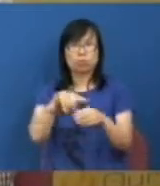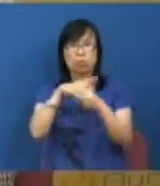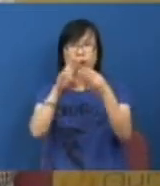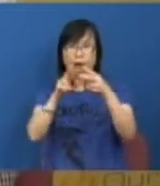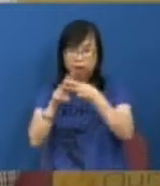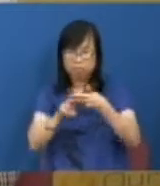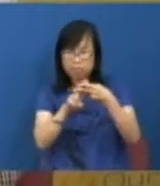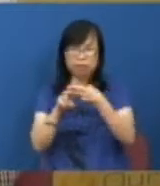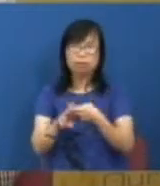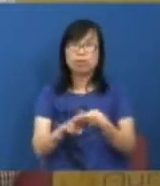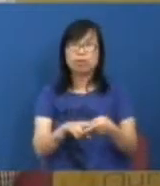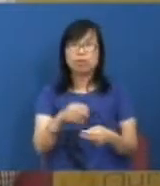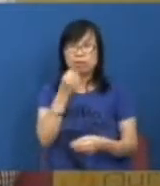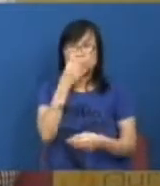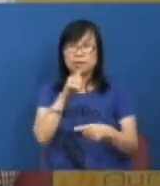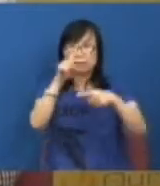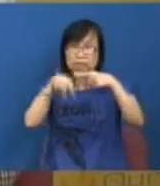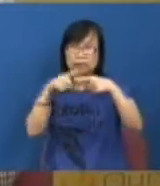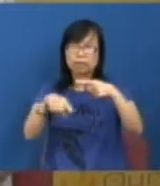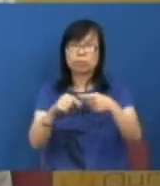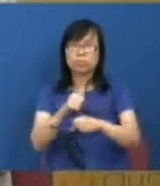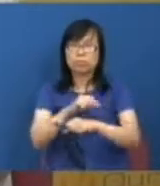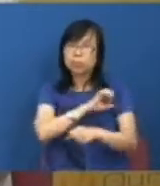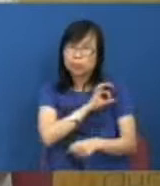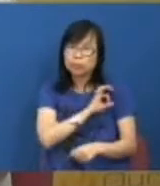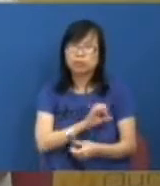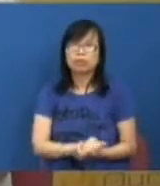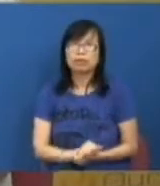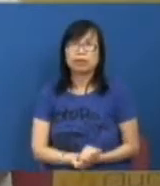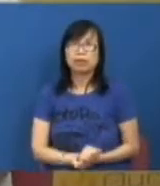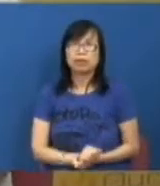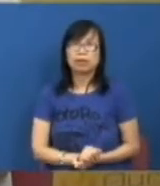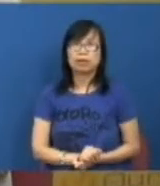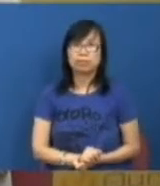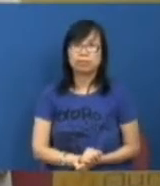會，咁 at the end 你就將一啲嗱，我諗去到